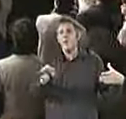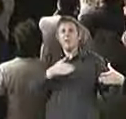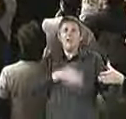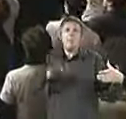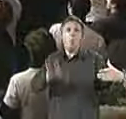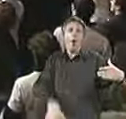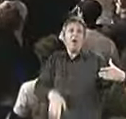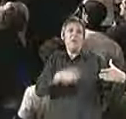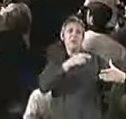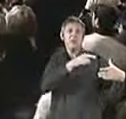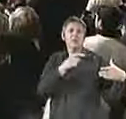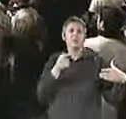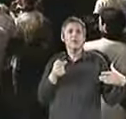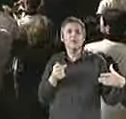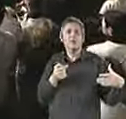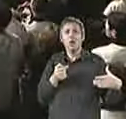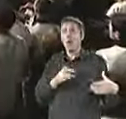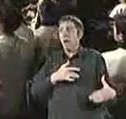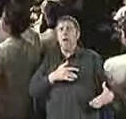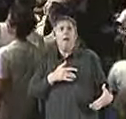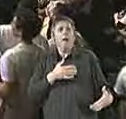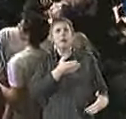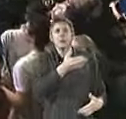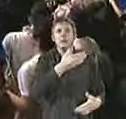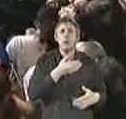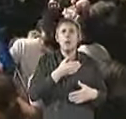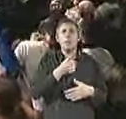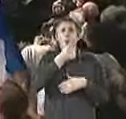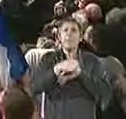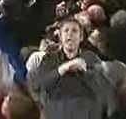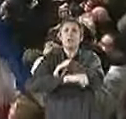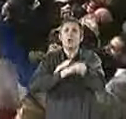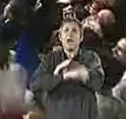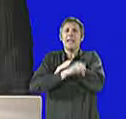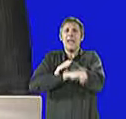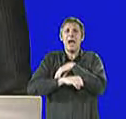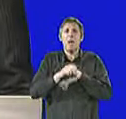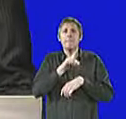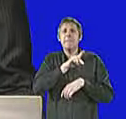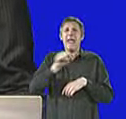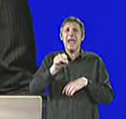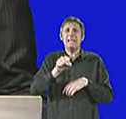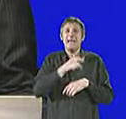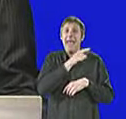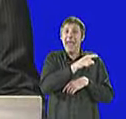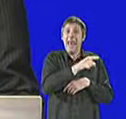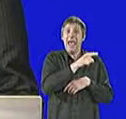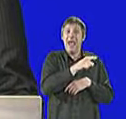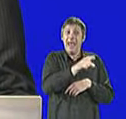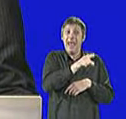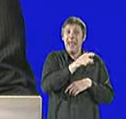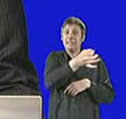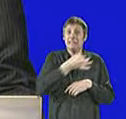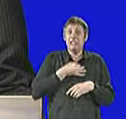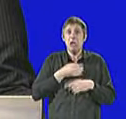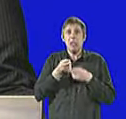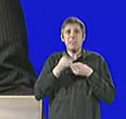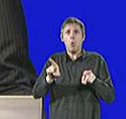sensibles. Mais quand la première secrétaire du Parti socialiste dit que je piétine la